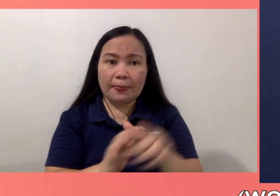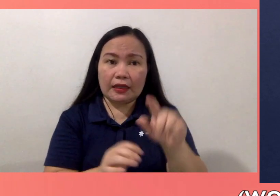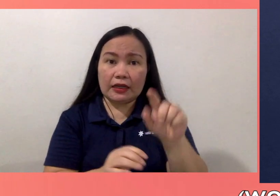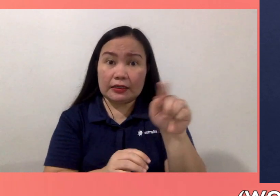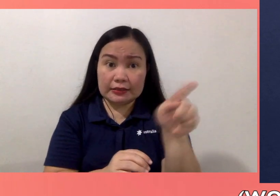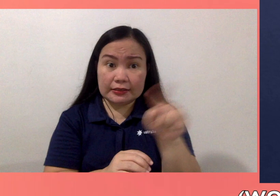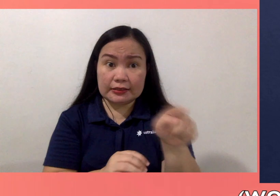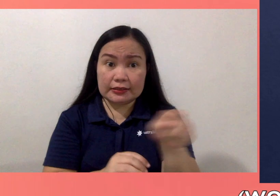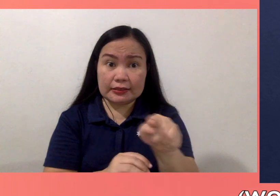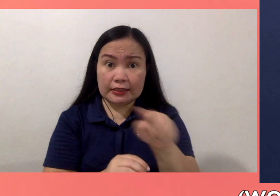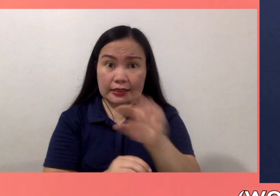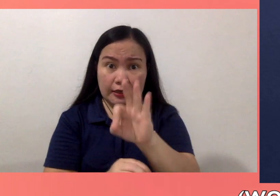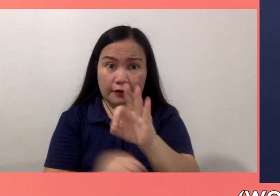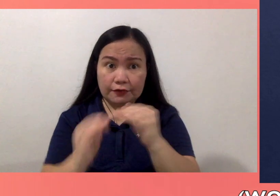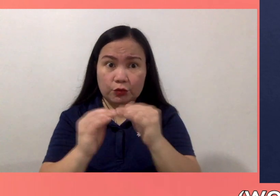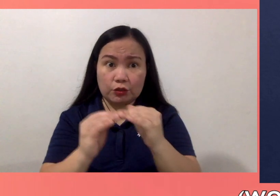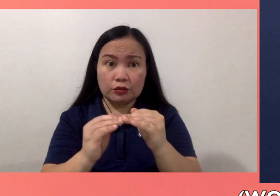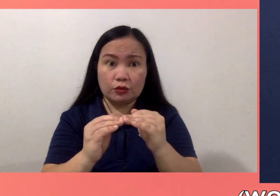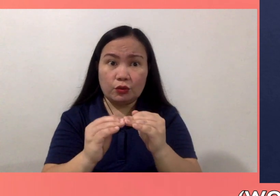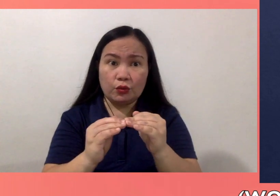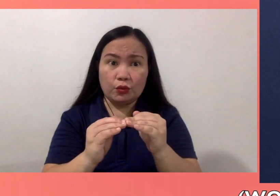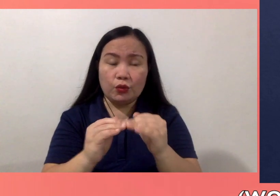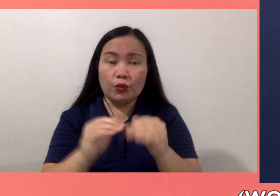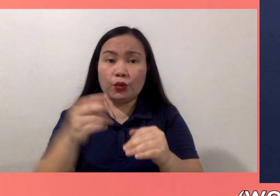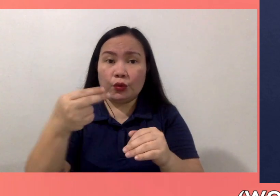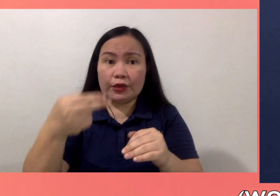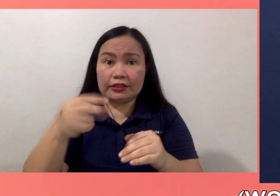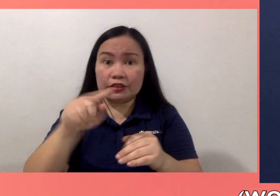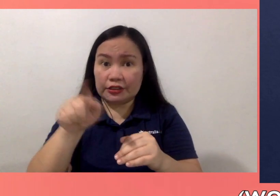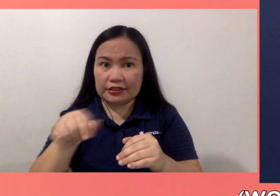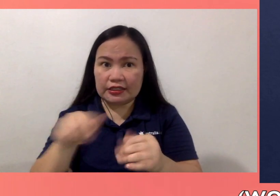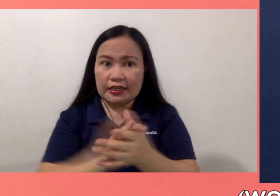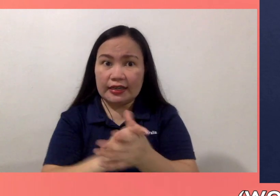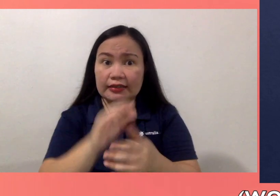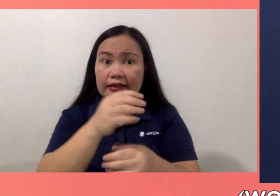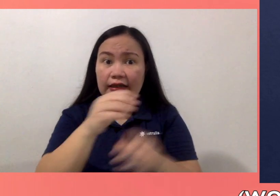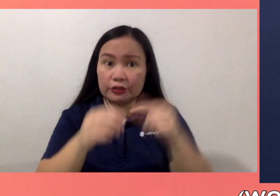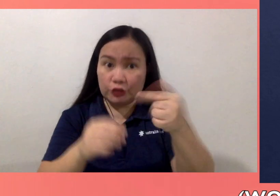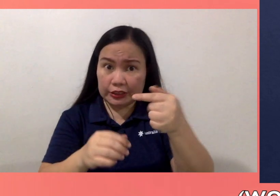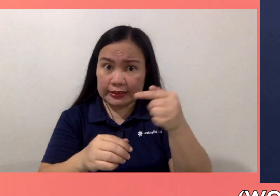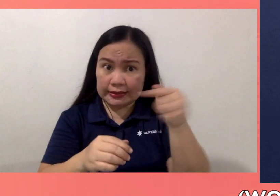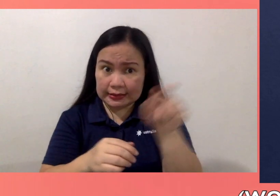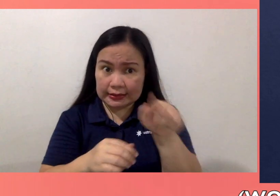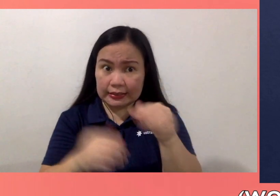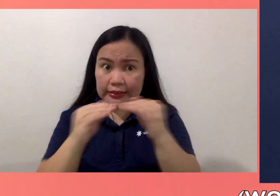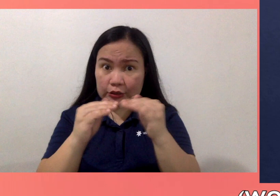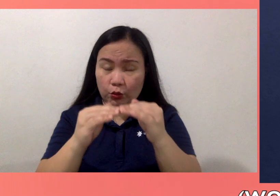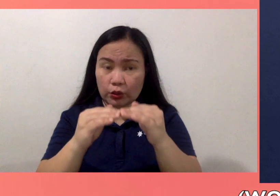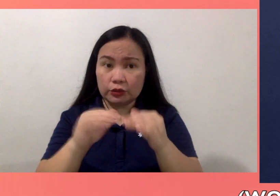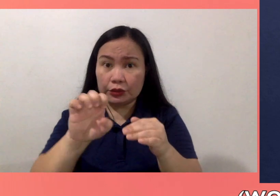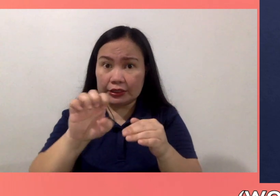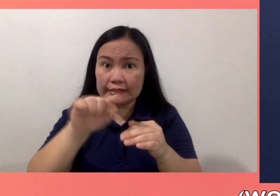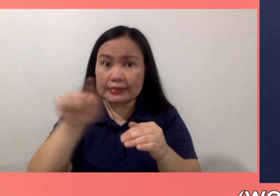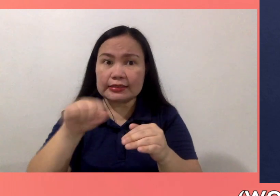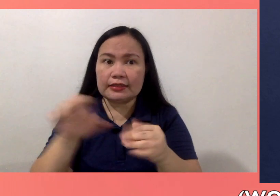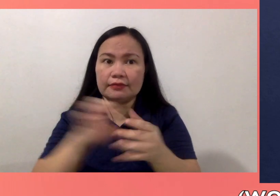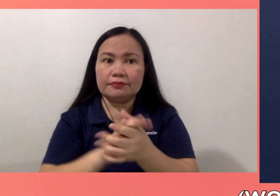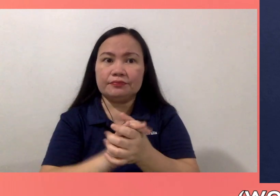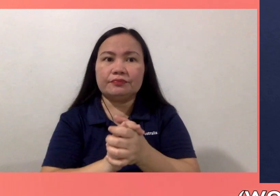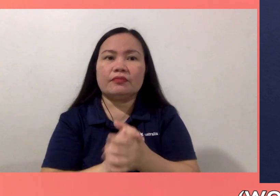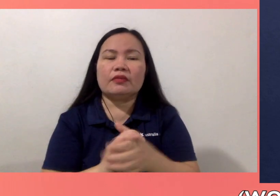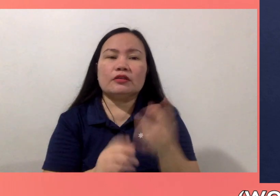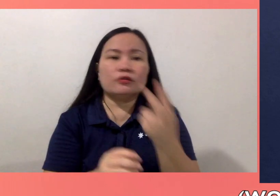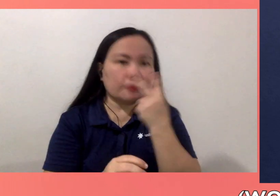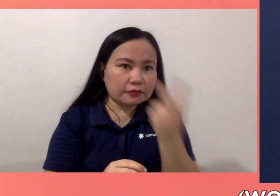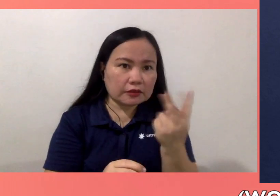sukat nito ay equal din sa sukat nito. So, sabi sa given, yung GZ ay